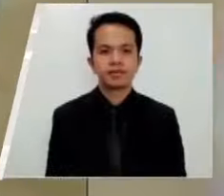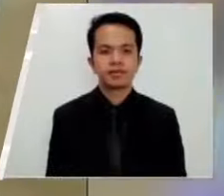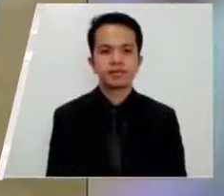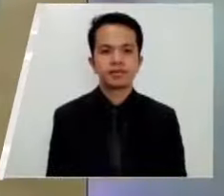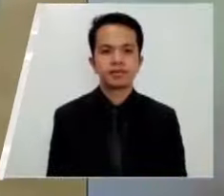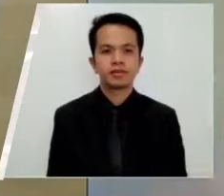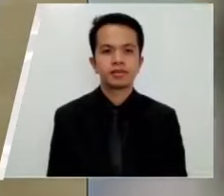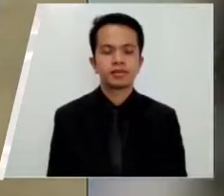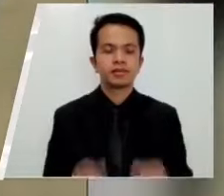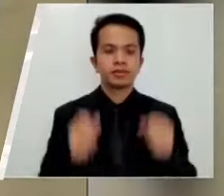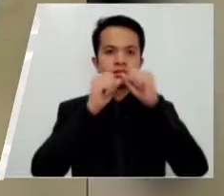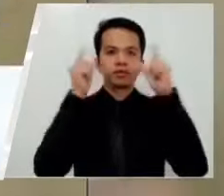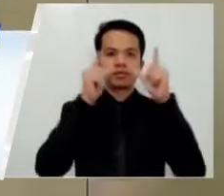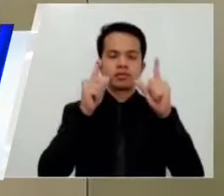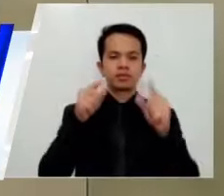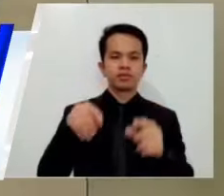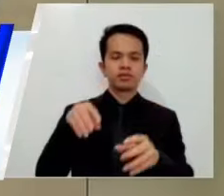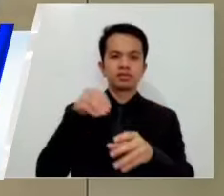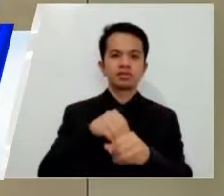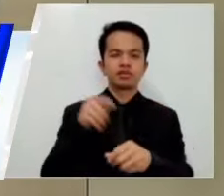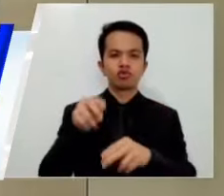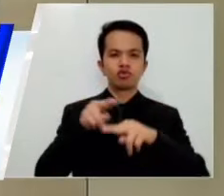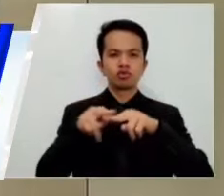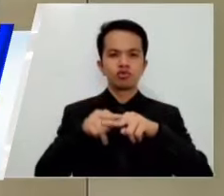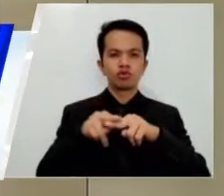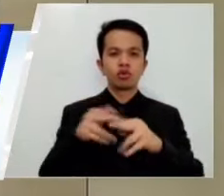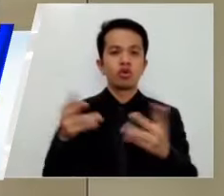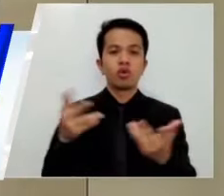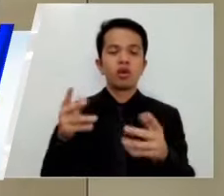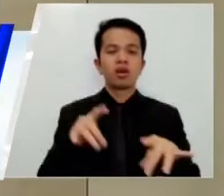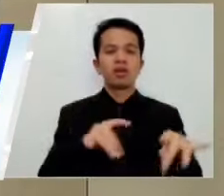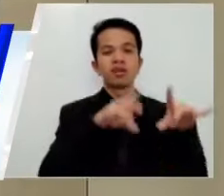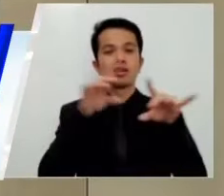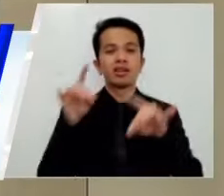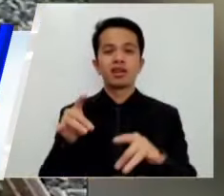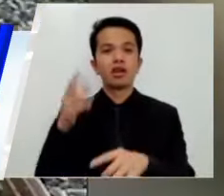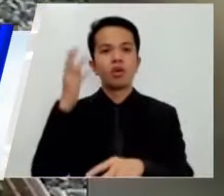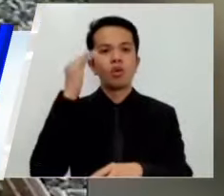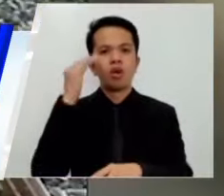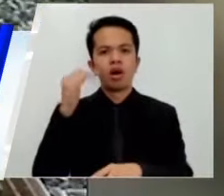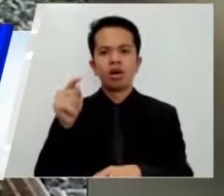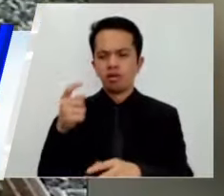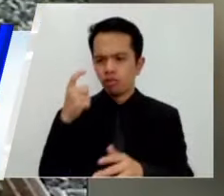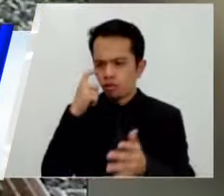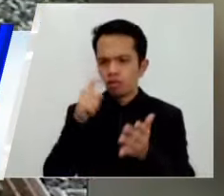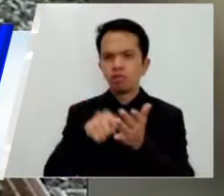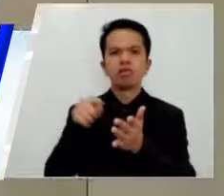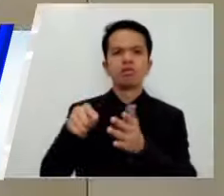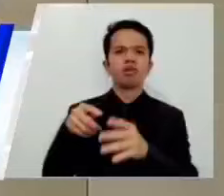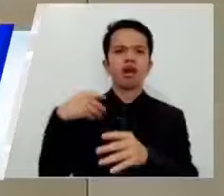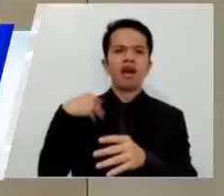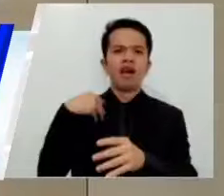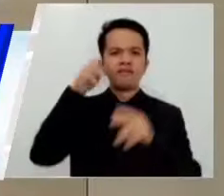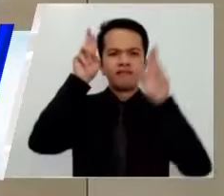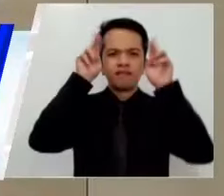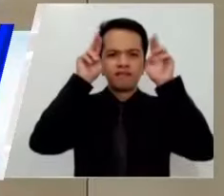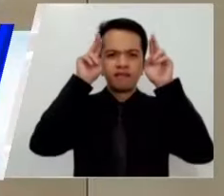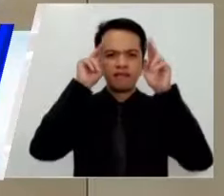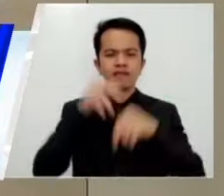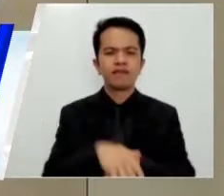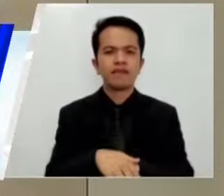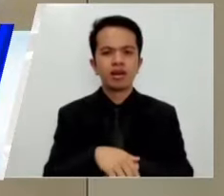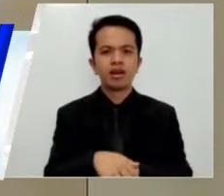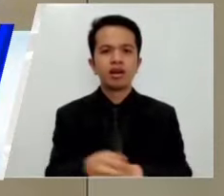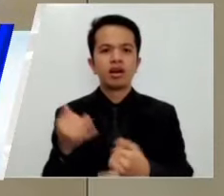Nagulat ang ilang pasahero sa train station na yan sa Sydney, Australia dahil ang kanilang nakasabay, kabayo. Napatingin pa sa dumating na